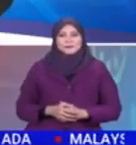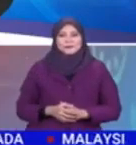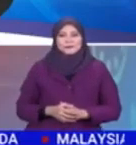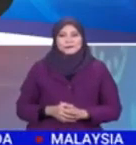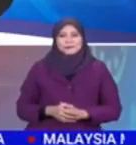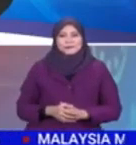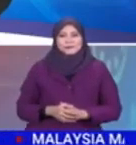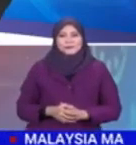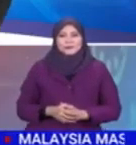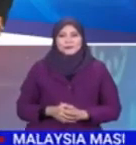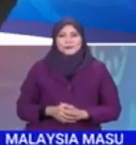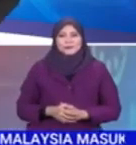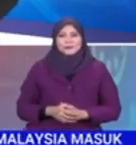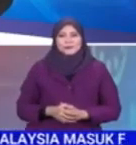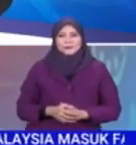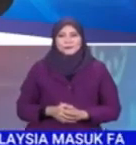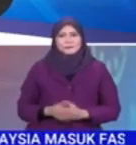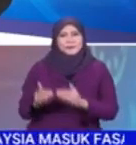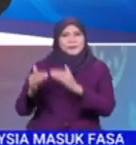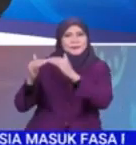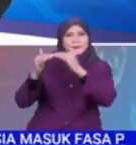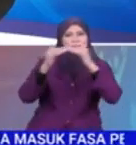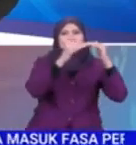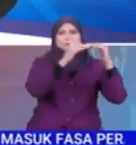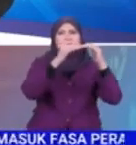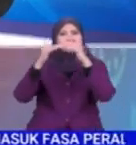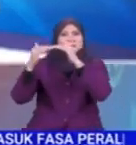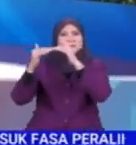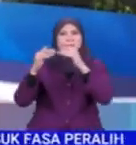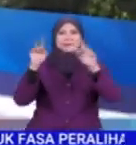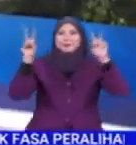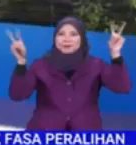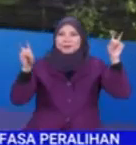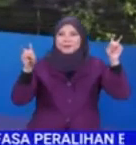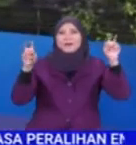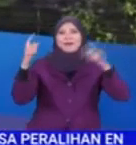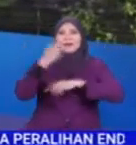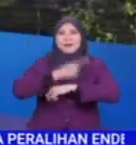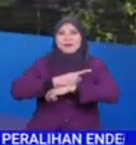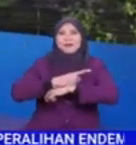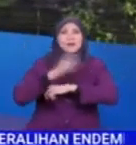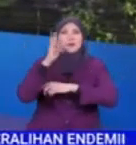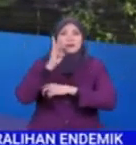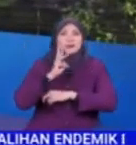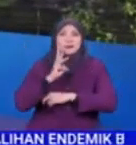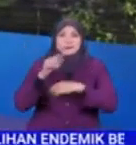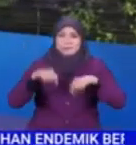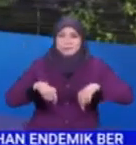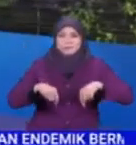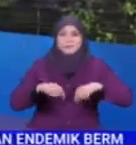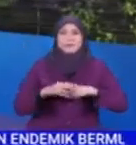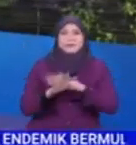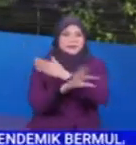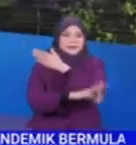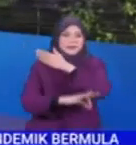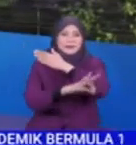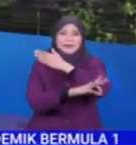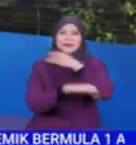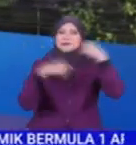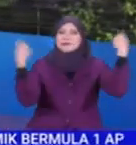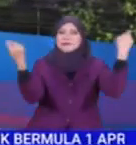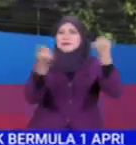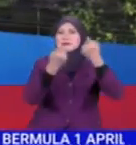hai hai Hai sasame bersama itu tema sambutan hari wanita sedunia hari ini jadi great 9io